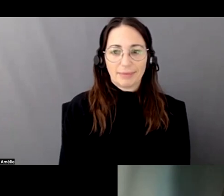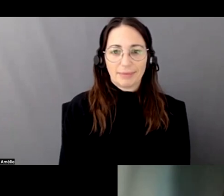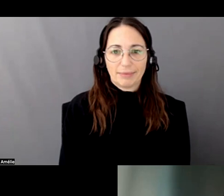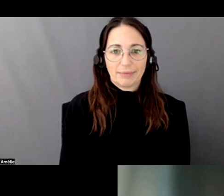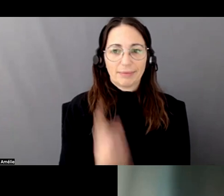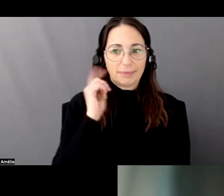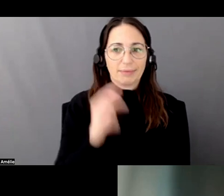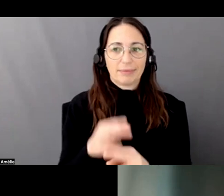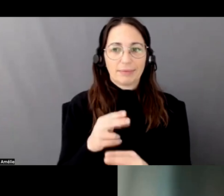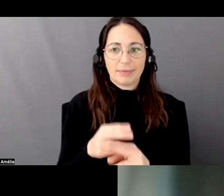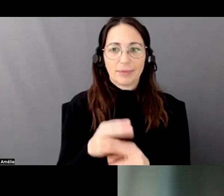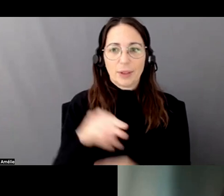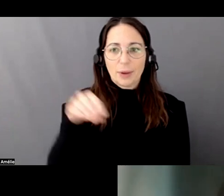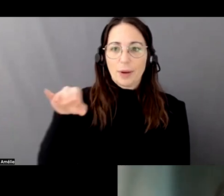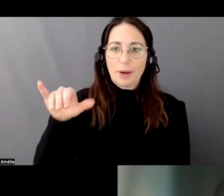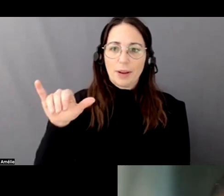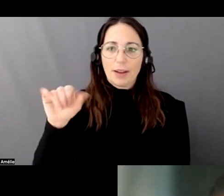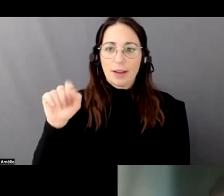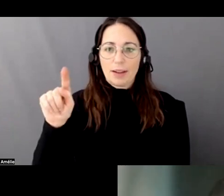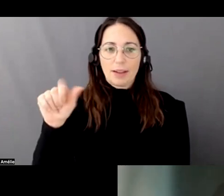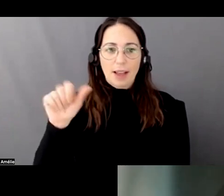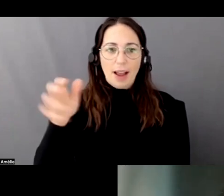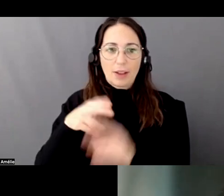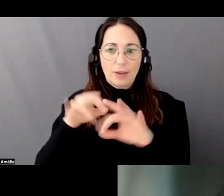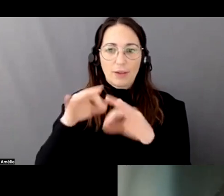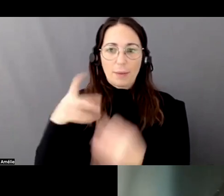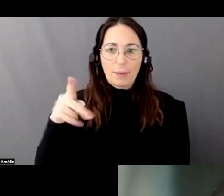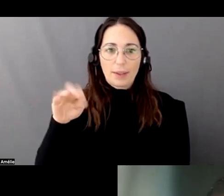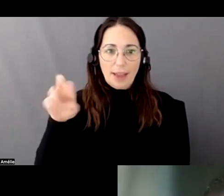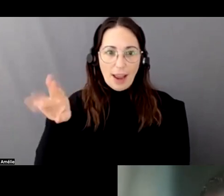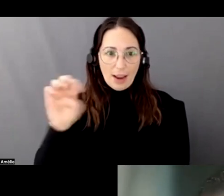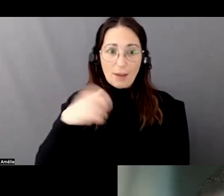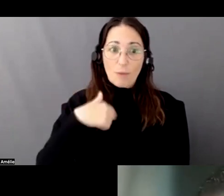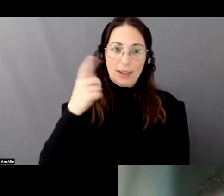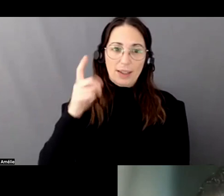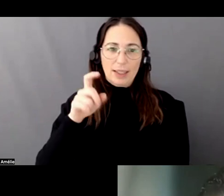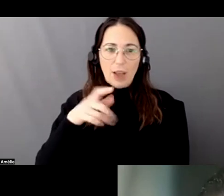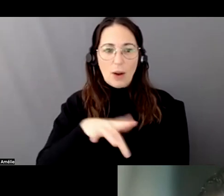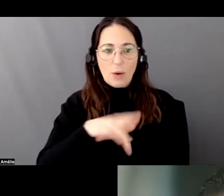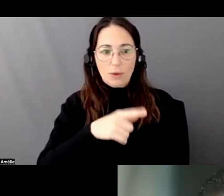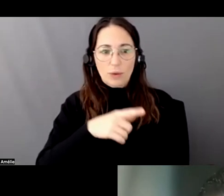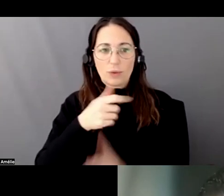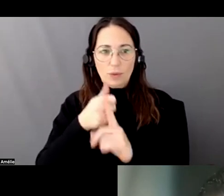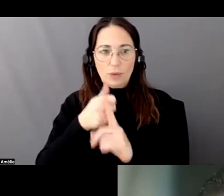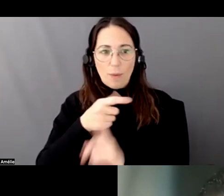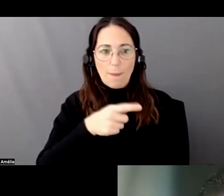C'est Miss Tapierre. Une question que j'ai parce que, Cynthia, vous avez